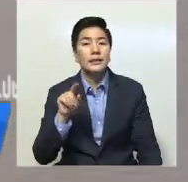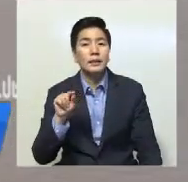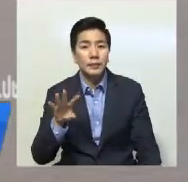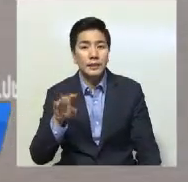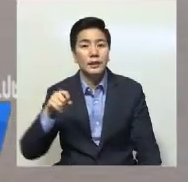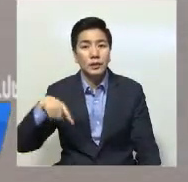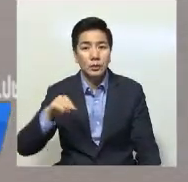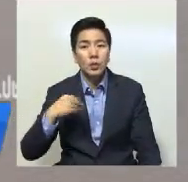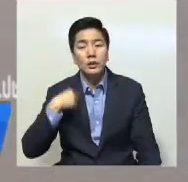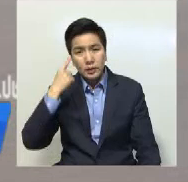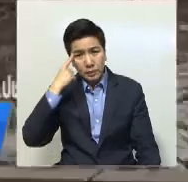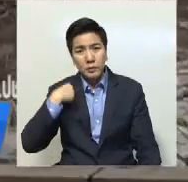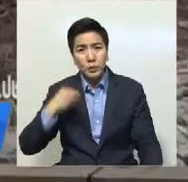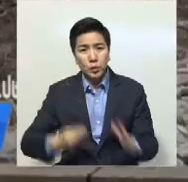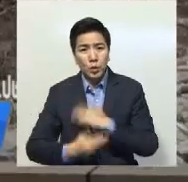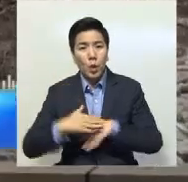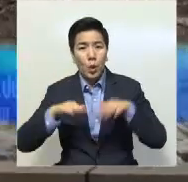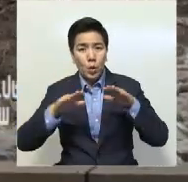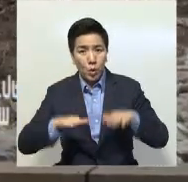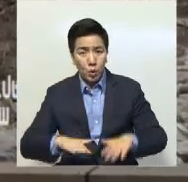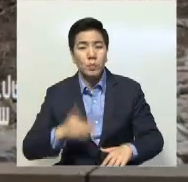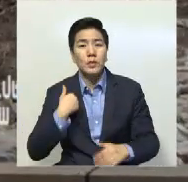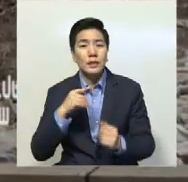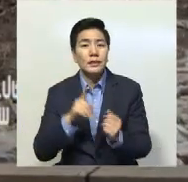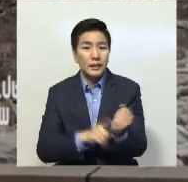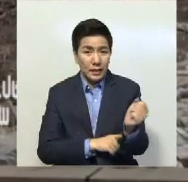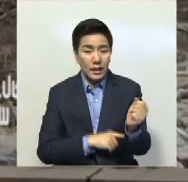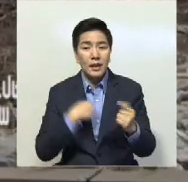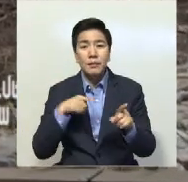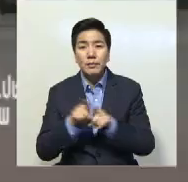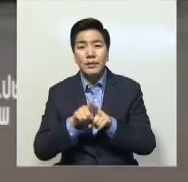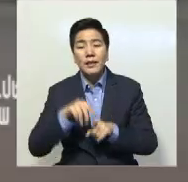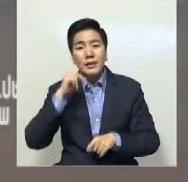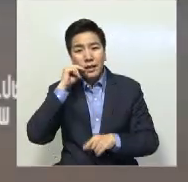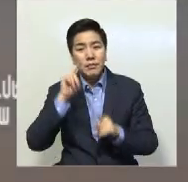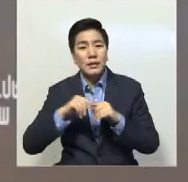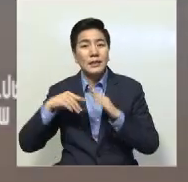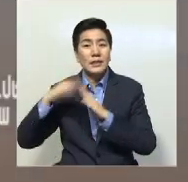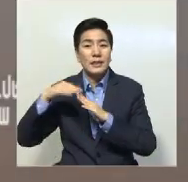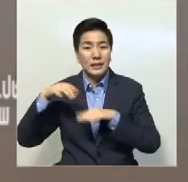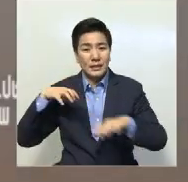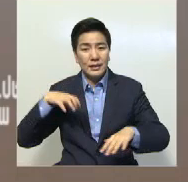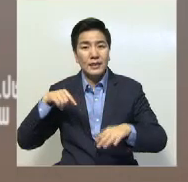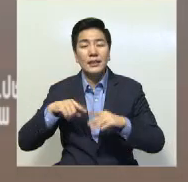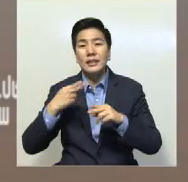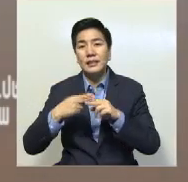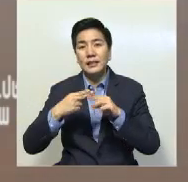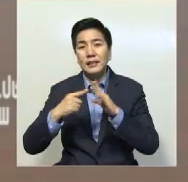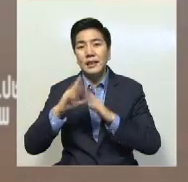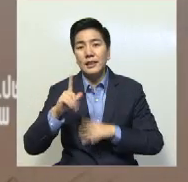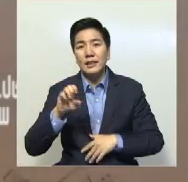ติเมตรและยังมีแนวโน้มว่าจะลดลงอย่างช้าๆเช่นเดียวกับระดับน้ำทางตอนเหนือในสถานีเชียงคานลด